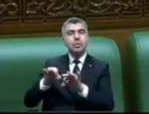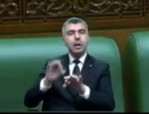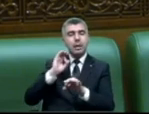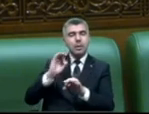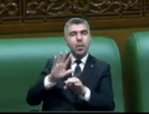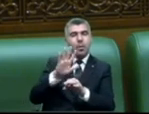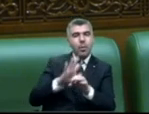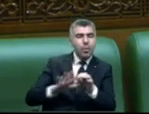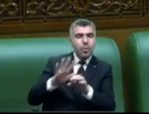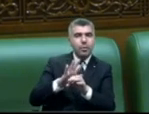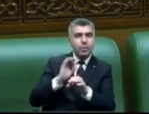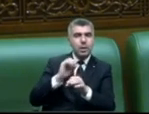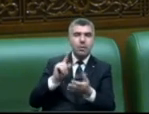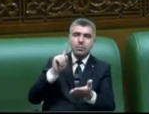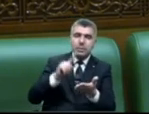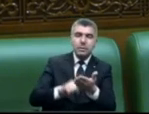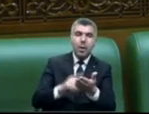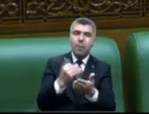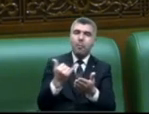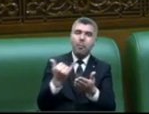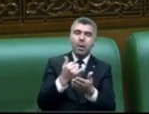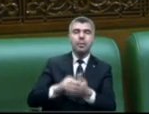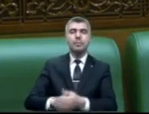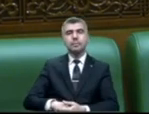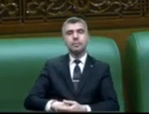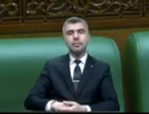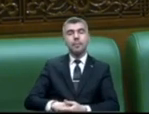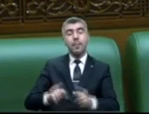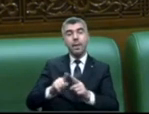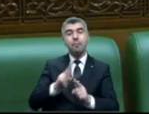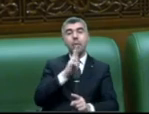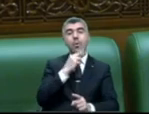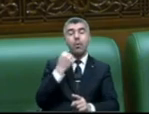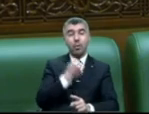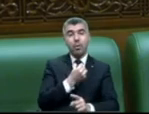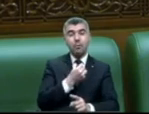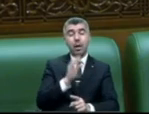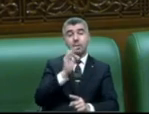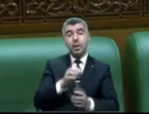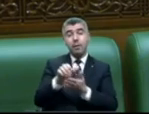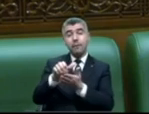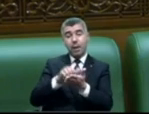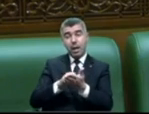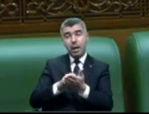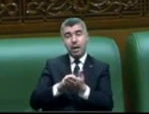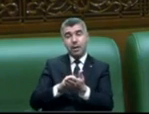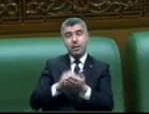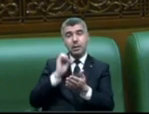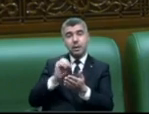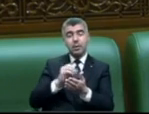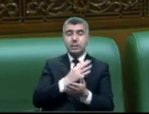الطبقة المتوسطة الفلاحية كالتزام حكومي، ولماذا لا تقدم الحكومة على إعفاء الفلاحين خاصة الصغار